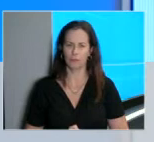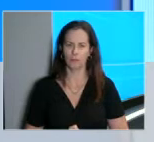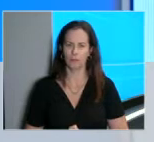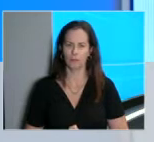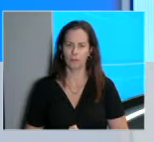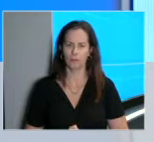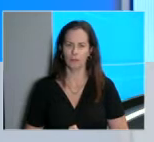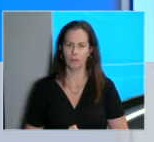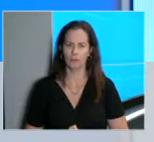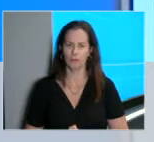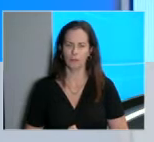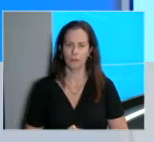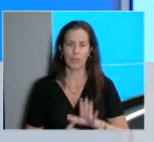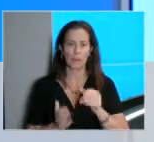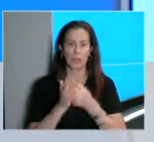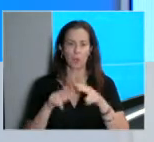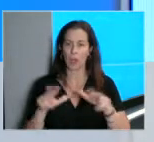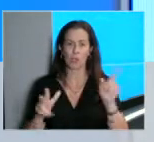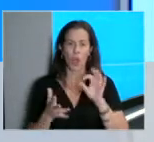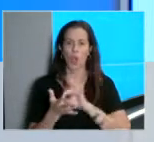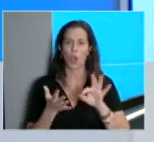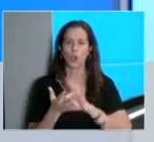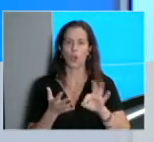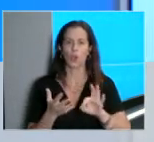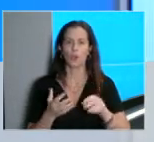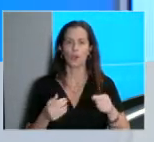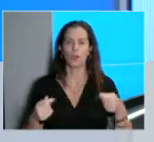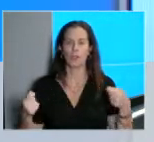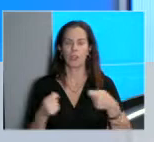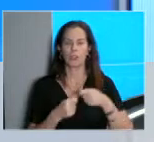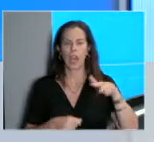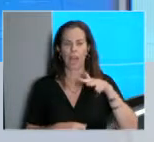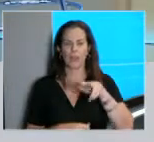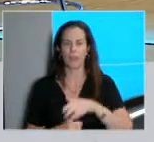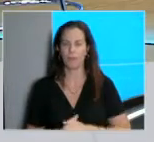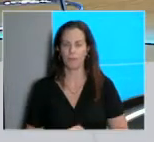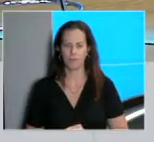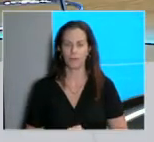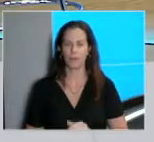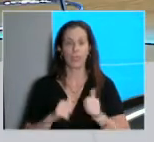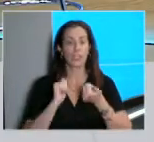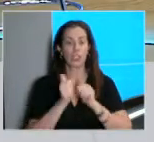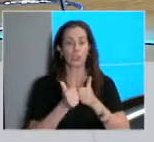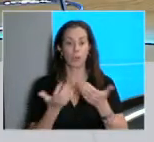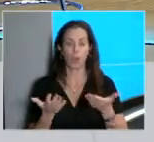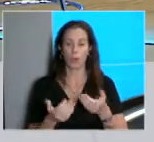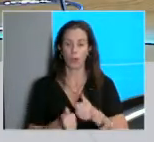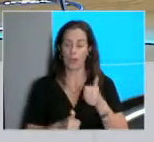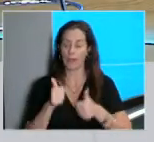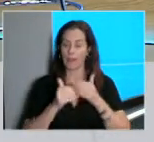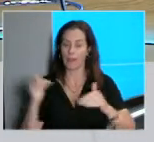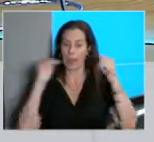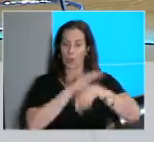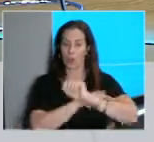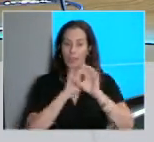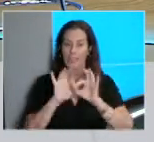לא רואה שגם בארץ יש את העניין הזה של הרחפנים. בואו נעבור לספורט, בכל זאת ליגת העל בכדורגל